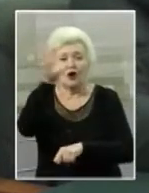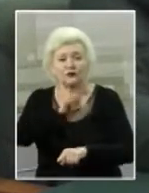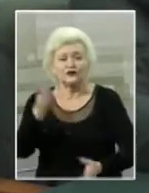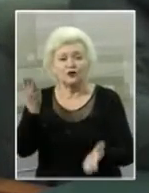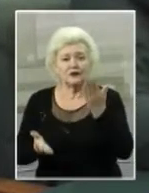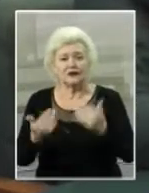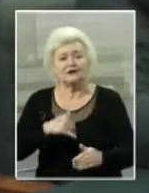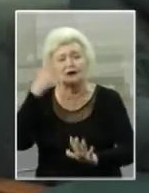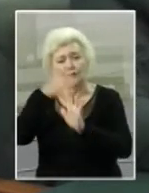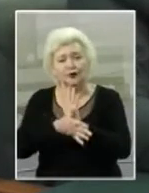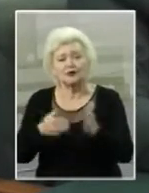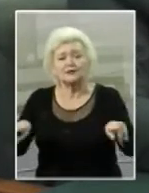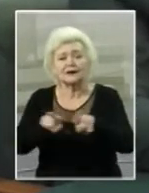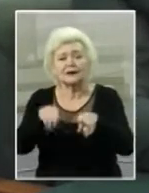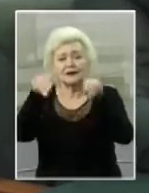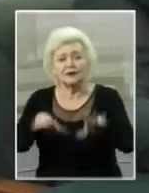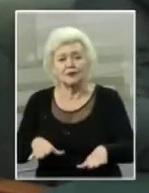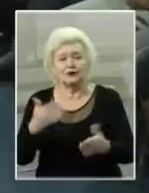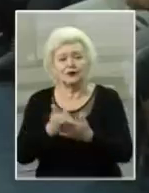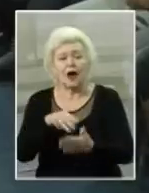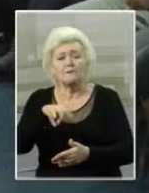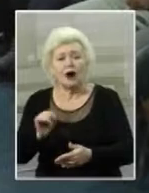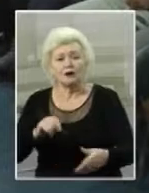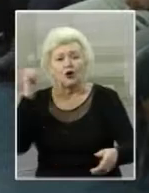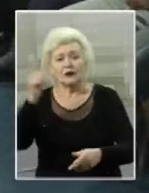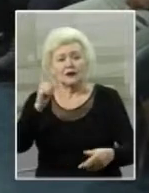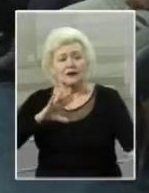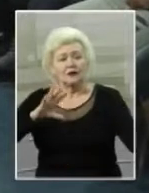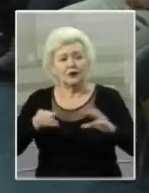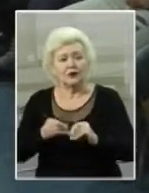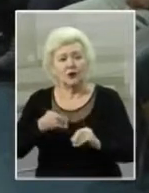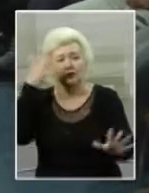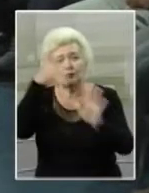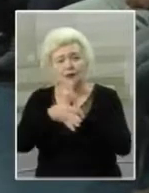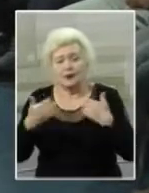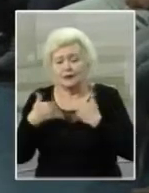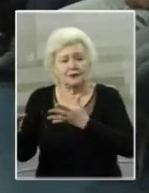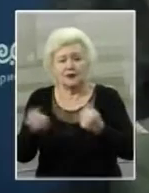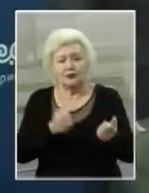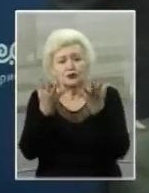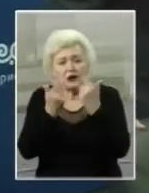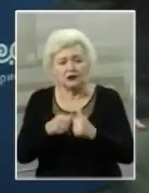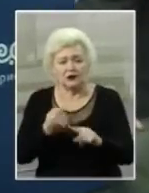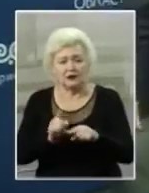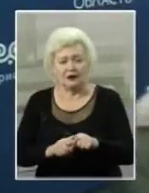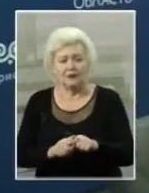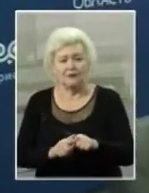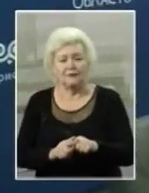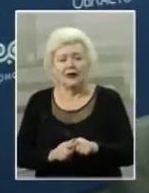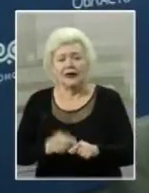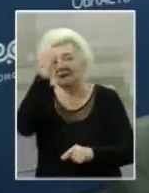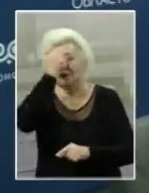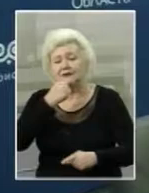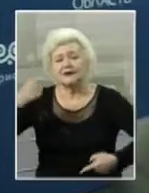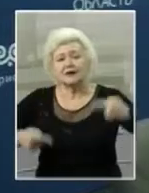ну, поймете, за такими рішеннями макроекономічні последствия. І їх спрогнозувати я не берусь, я не вважав це все. Спасибо за дискусію,